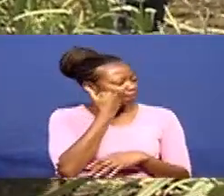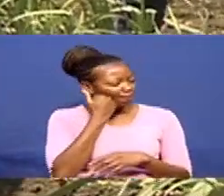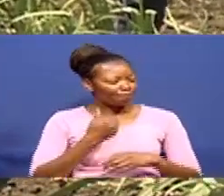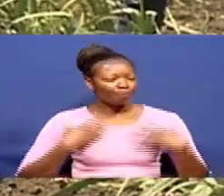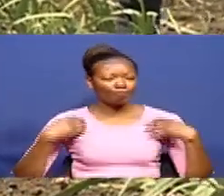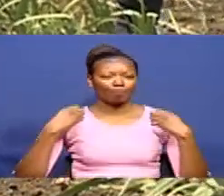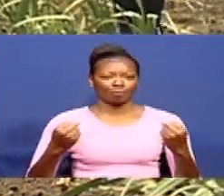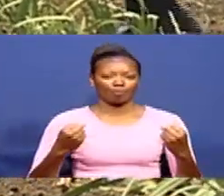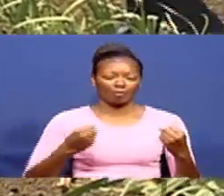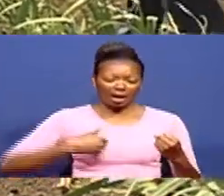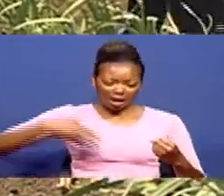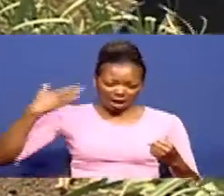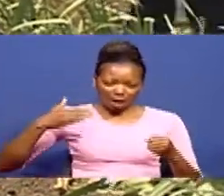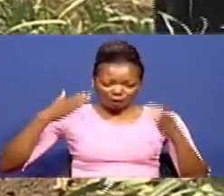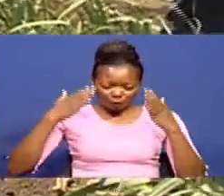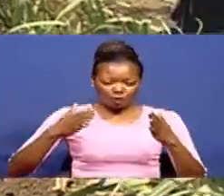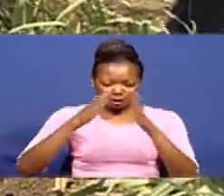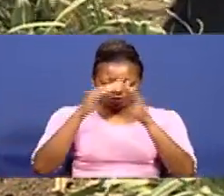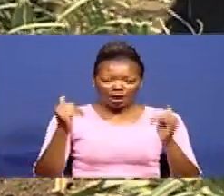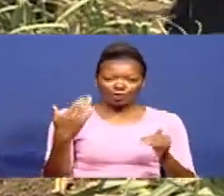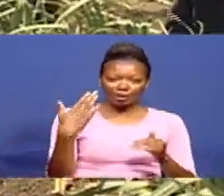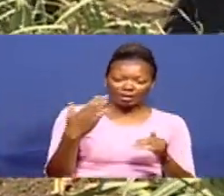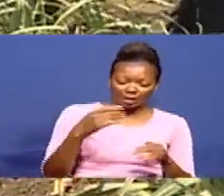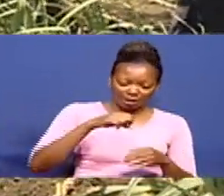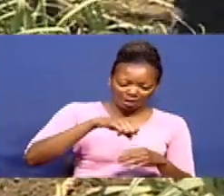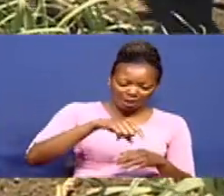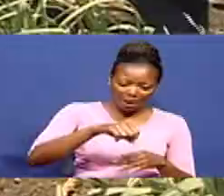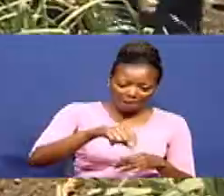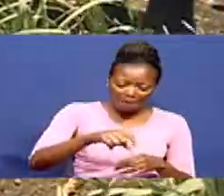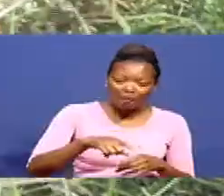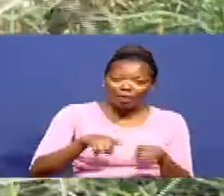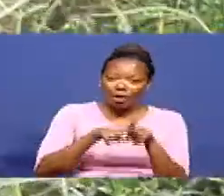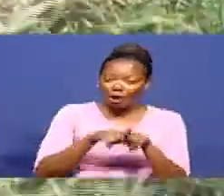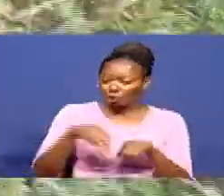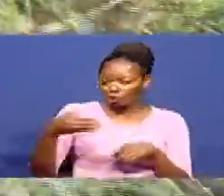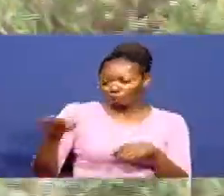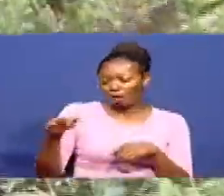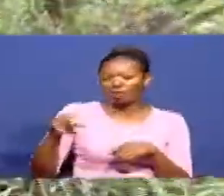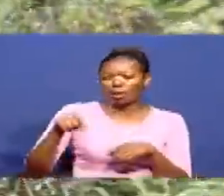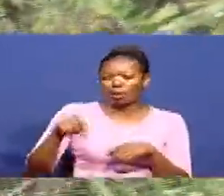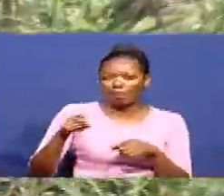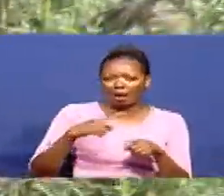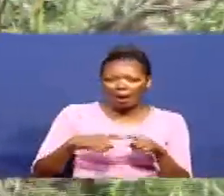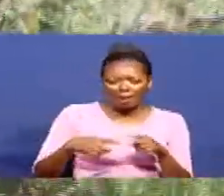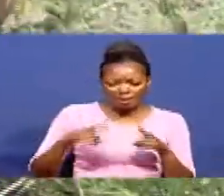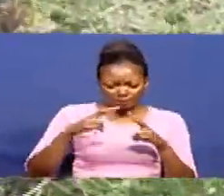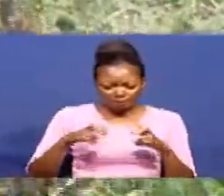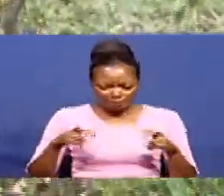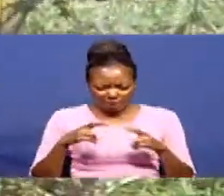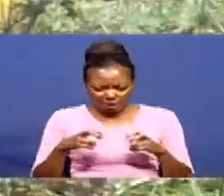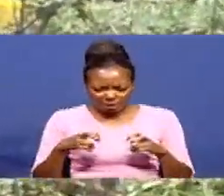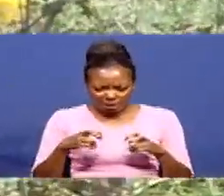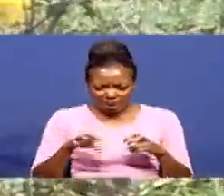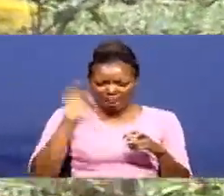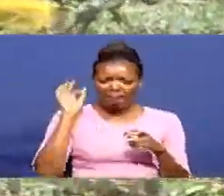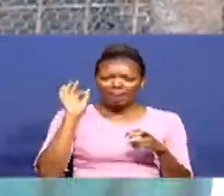walikuwa wanazingatia kilimo cha greenhouse na kupanda mimea mahali peupe tu, lakini baada ya kufanya uchunguzi kuhusu ufugaji wa kuku,